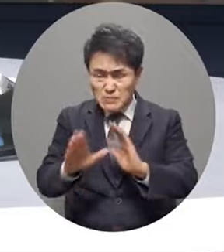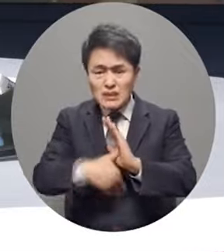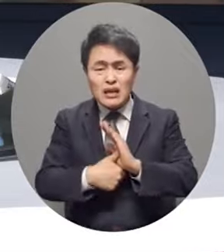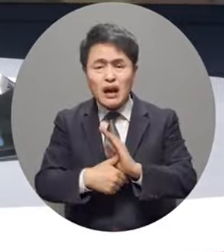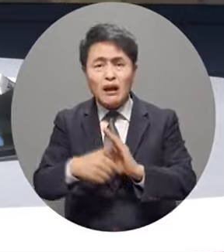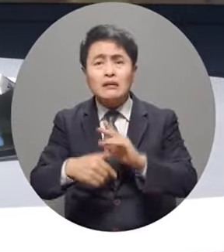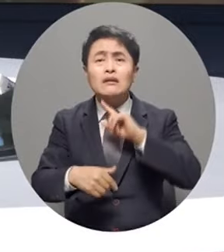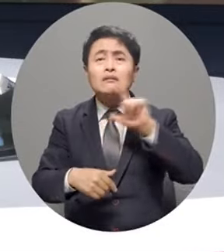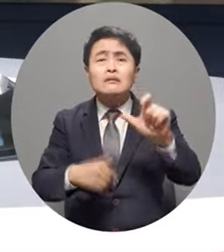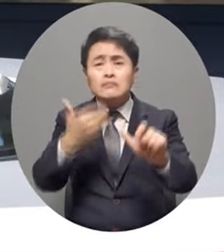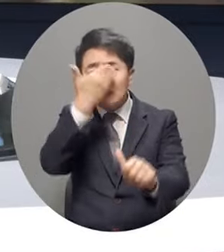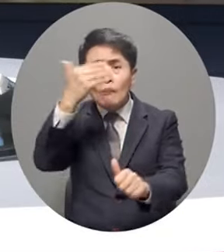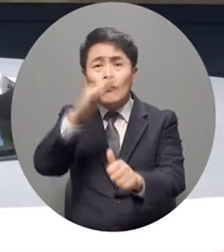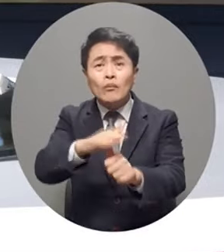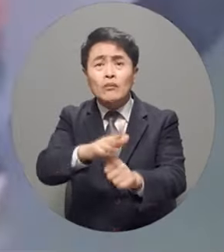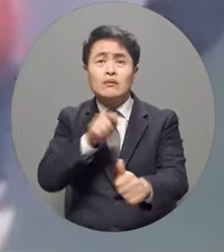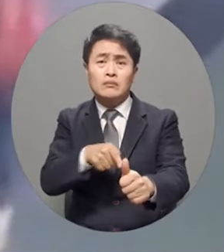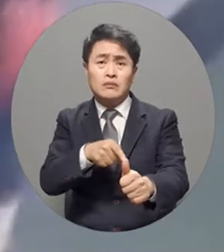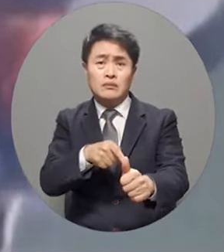기자입니다.